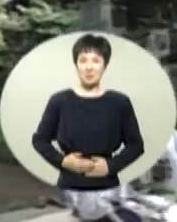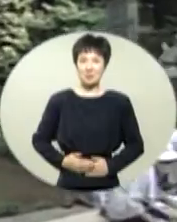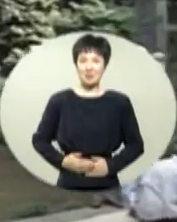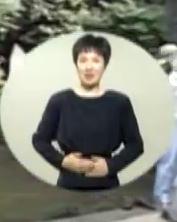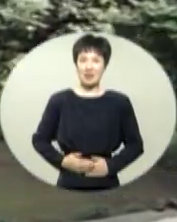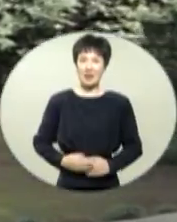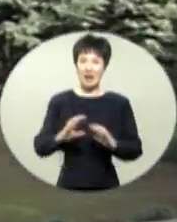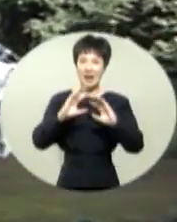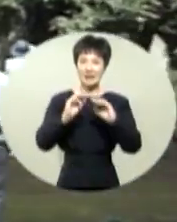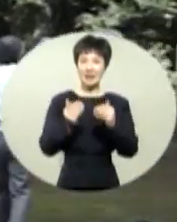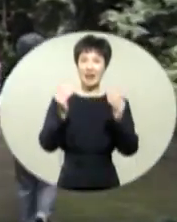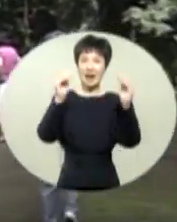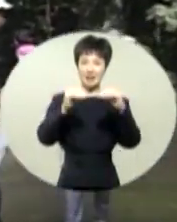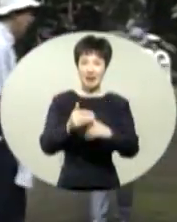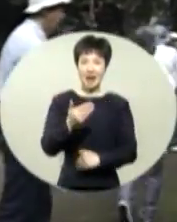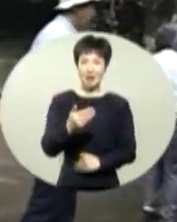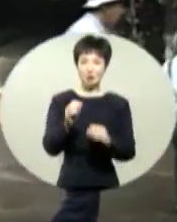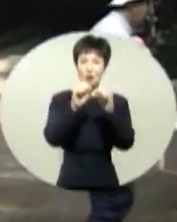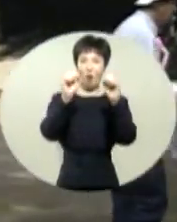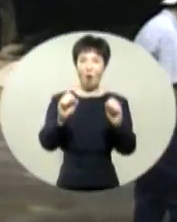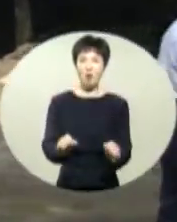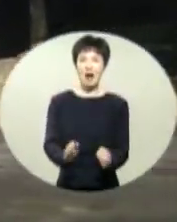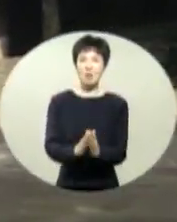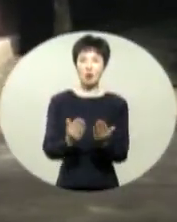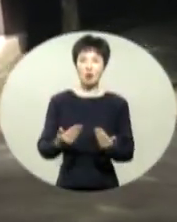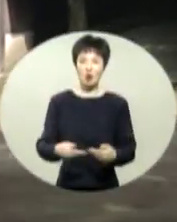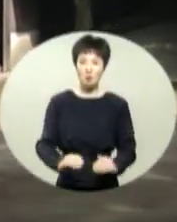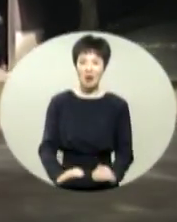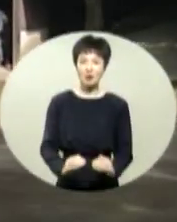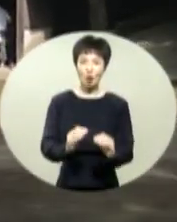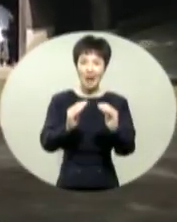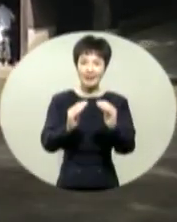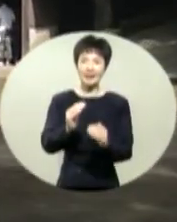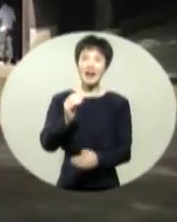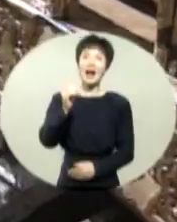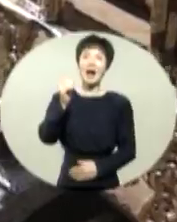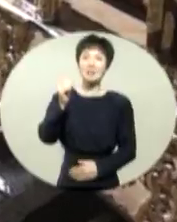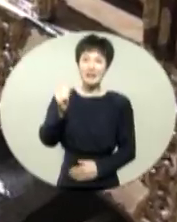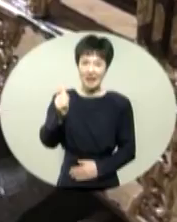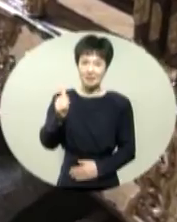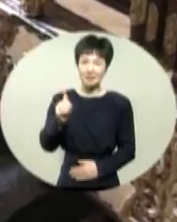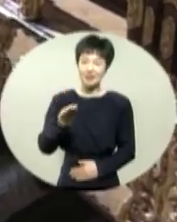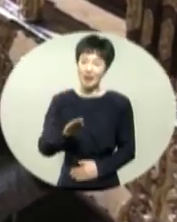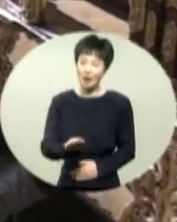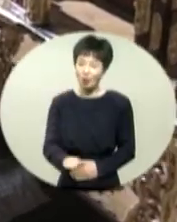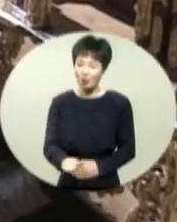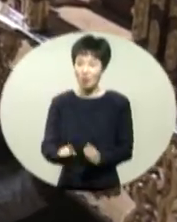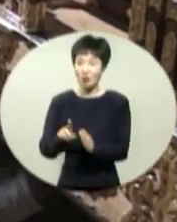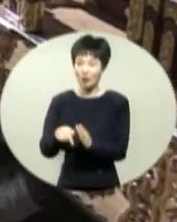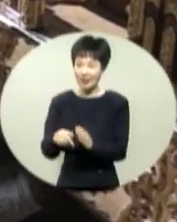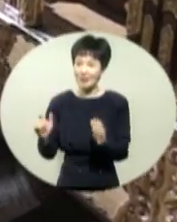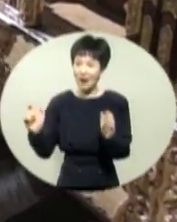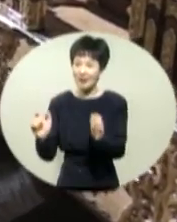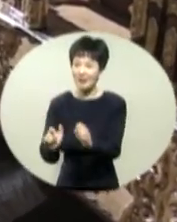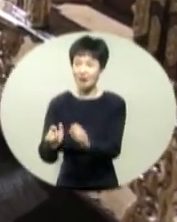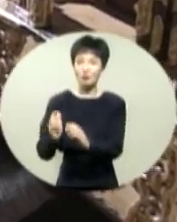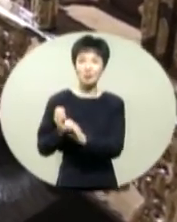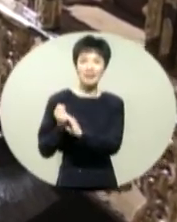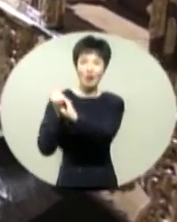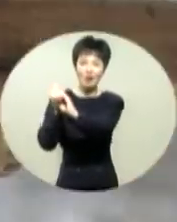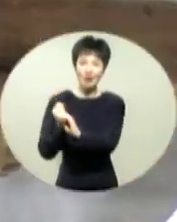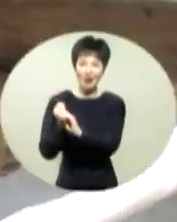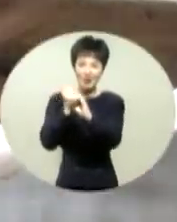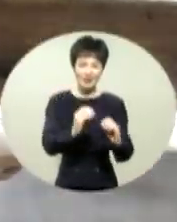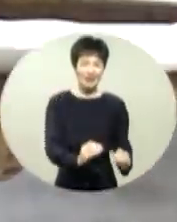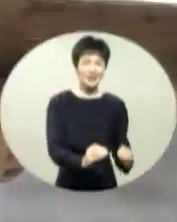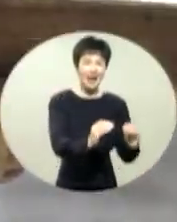世田谷区岡本で生まれ育った加賀美さん。子供の頃は樽みこしを担ぎ、青年になって大人みこ